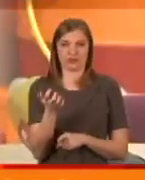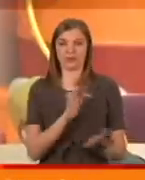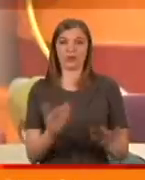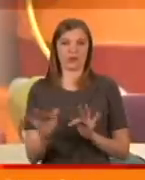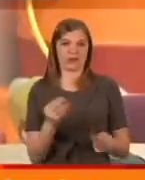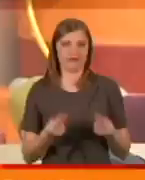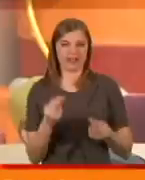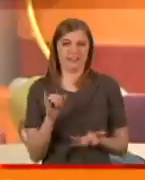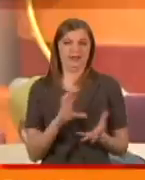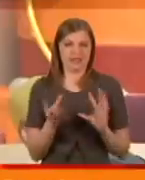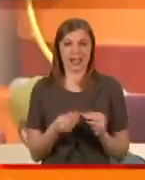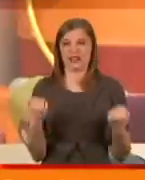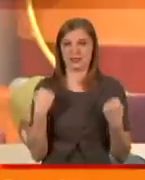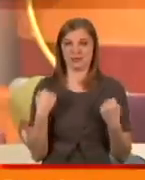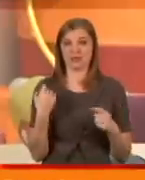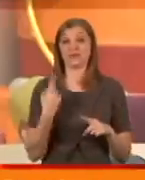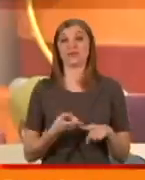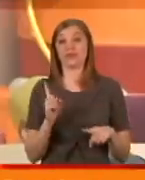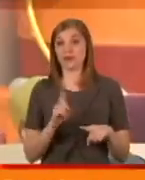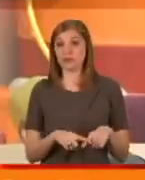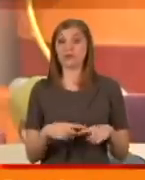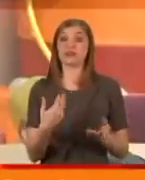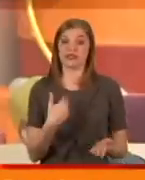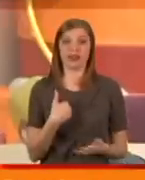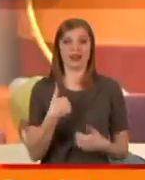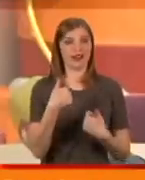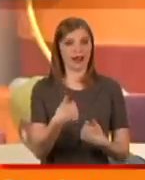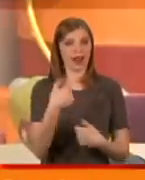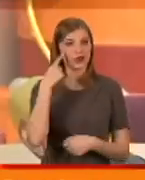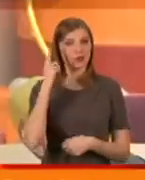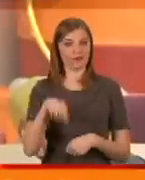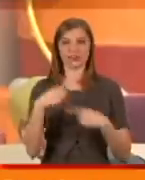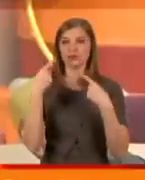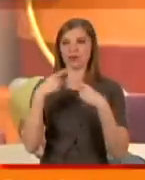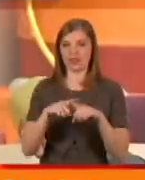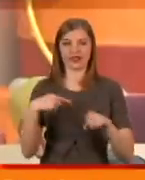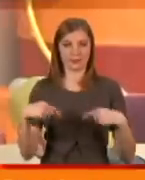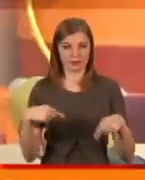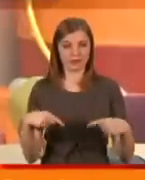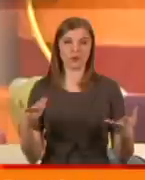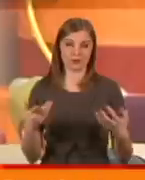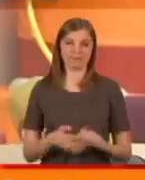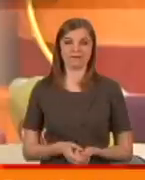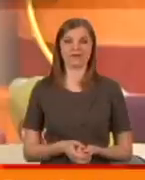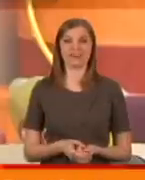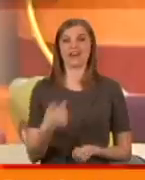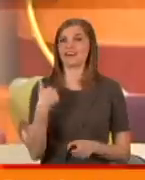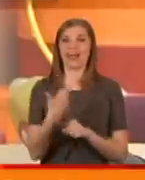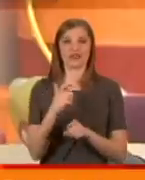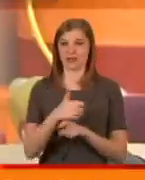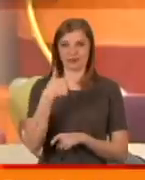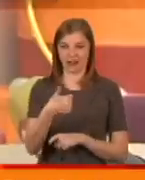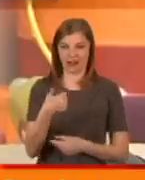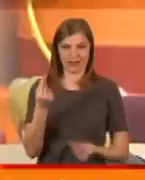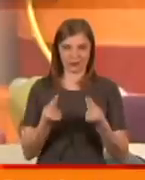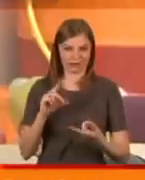рухливі ігри І взагалі спорт тому я гарно володію техніко футболу Я дуже гарно